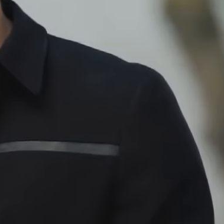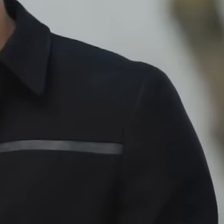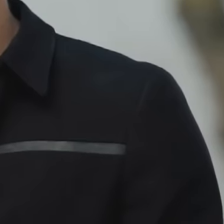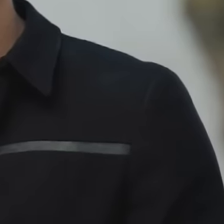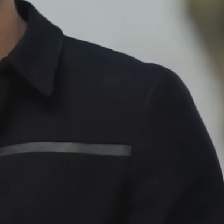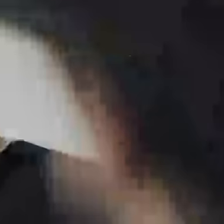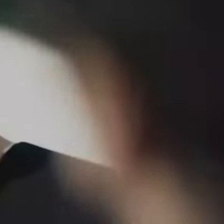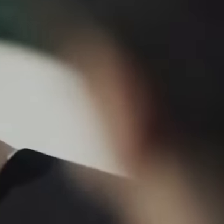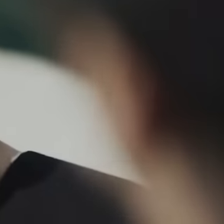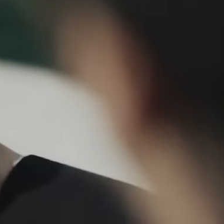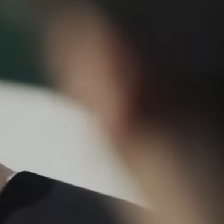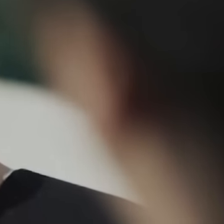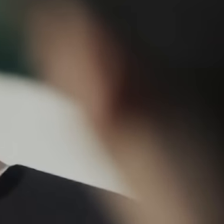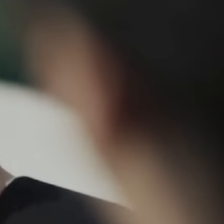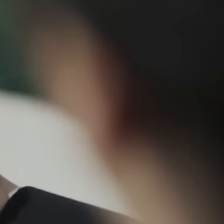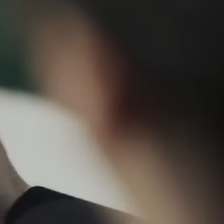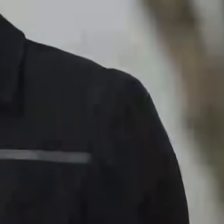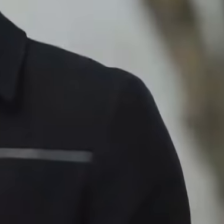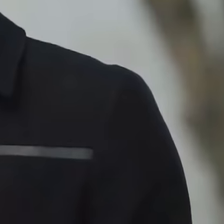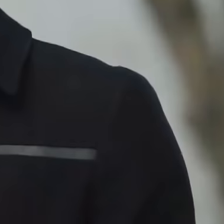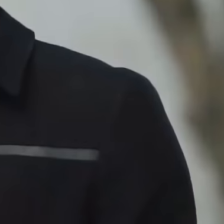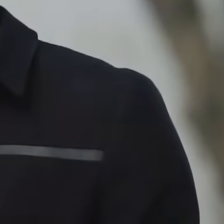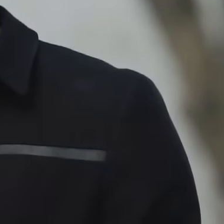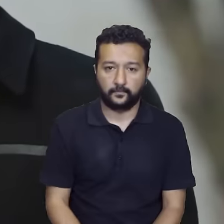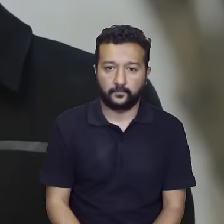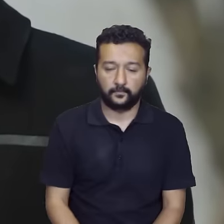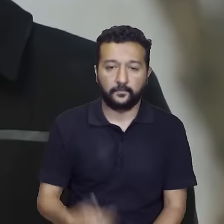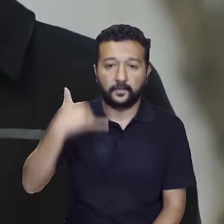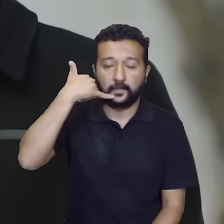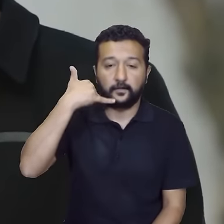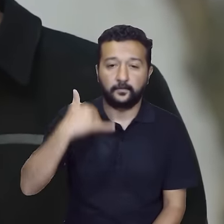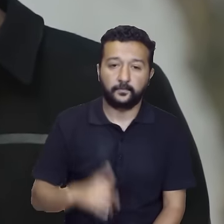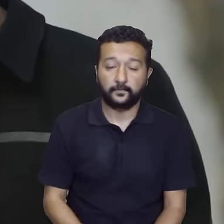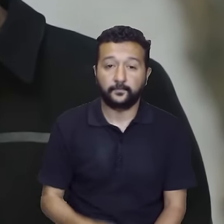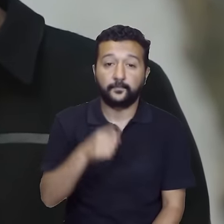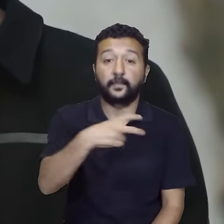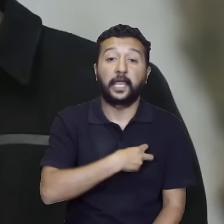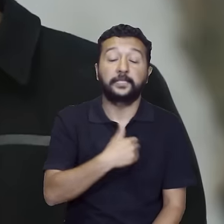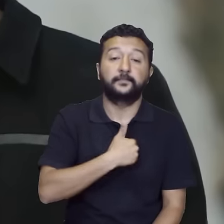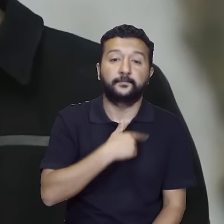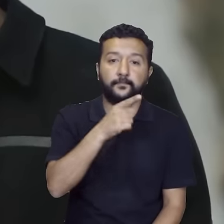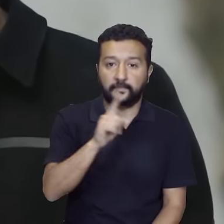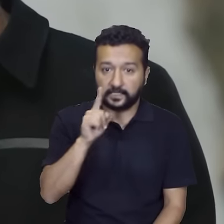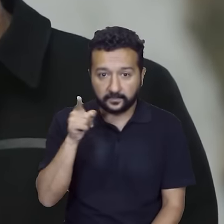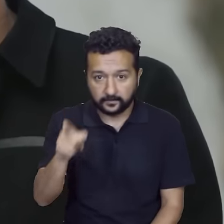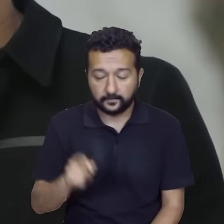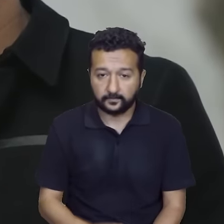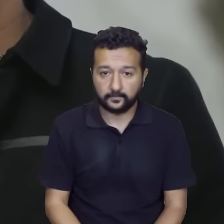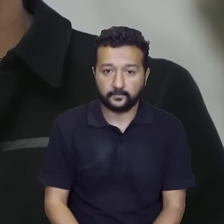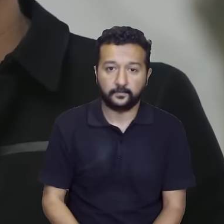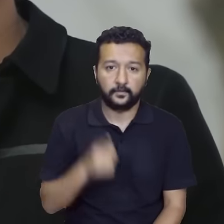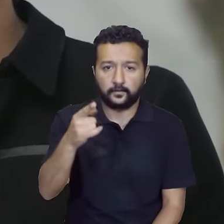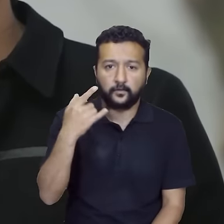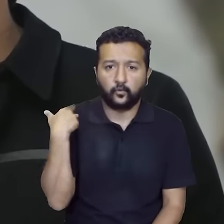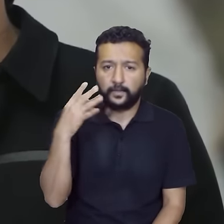anımsıyor. Sahil, Tarık'ın telefonu. Ekranda CK yazdı. Efendim? Aşkım. Itır.